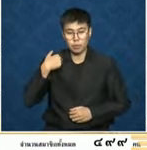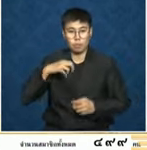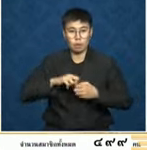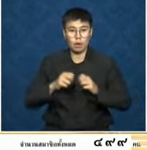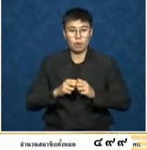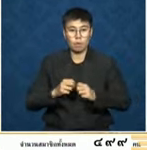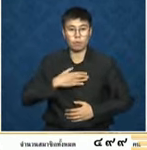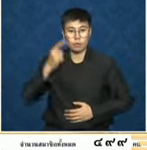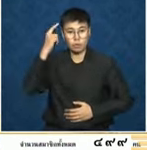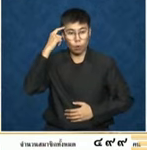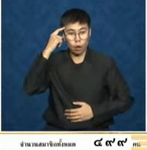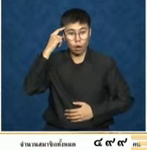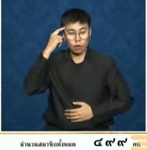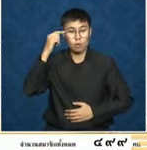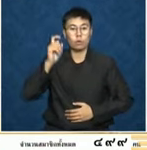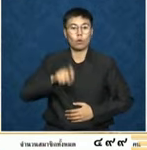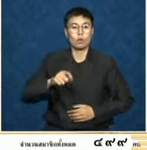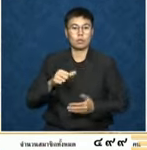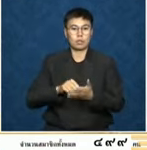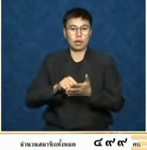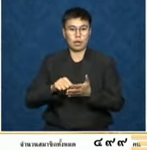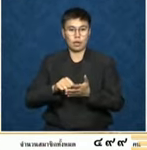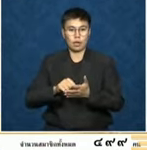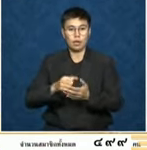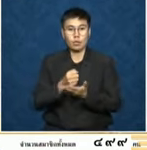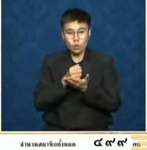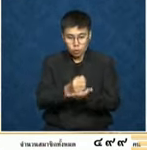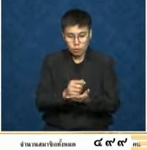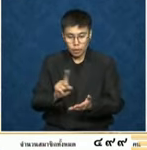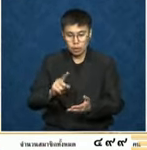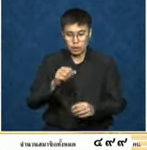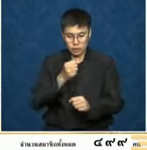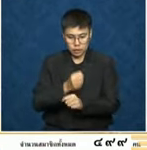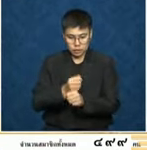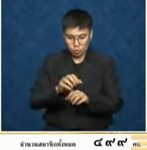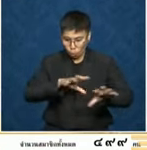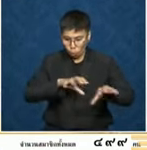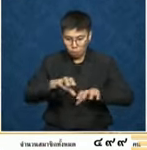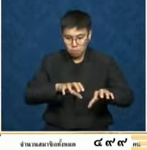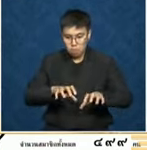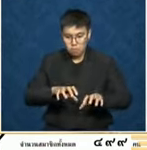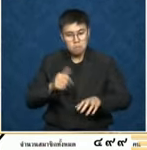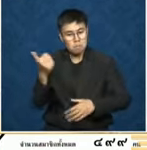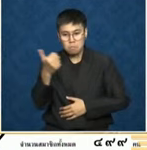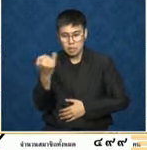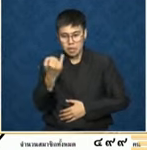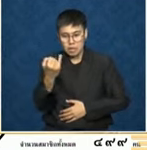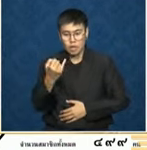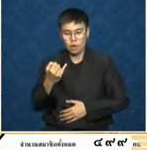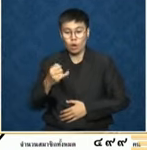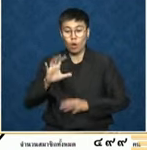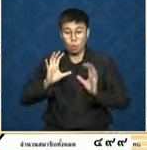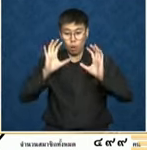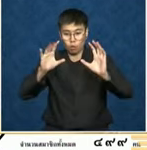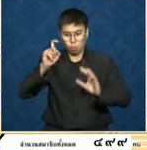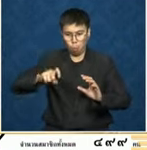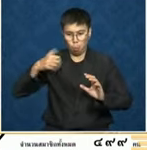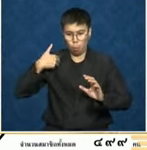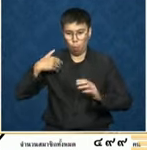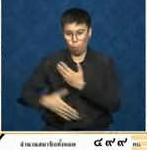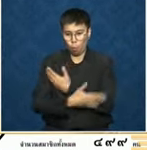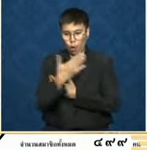ผมคิดว่ามันน่าจะต้องมีการแก้ไขเพราะการบริหารงานที่มีประสิทธิภาพเนี่ยอย่างน้อยหน่วยงานของรัฐเนี่ยเขาควรจะมีโอก